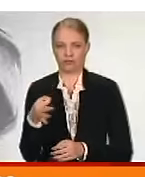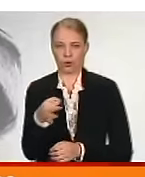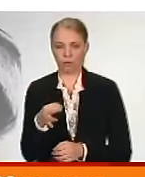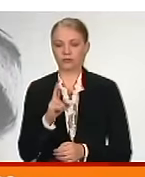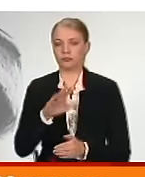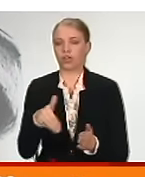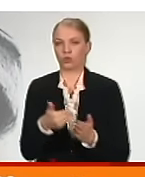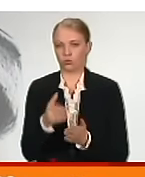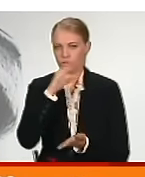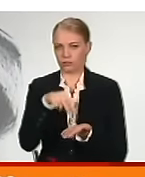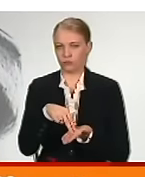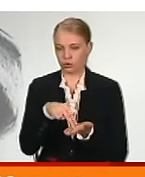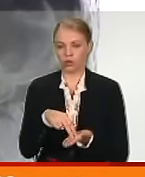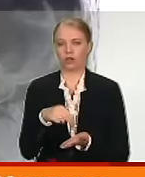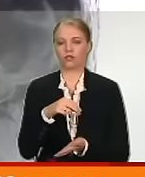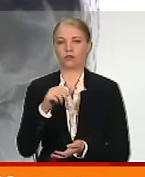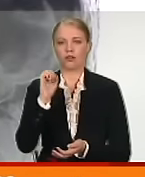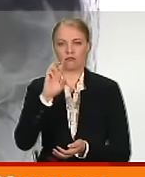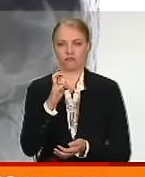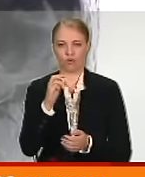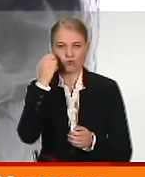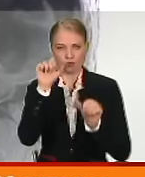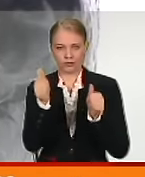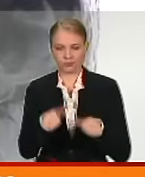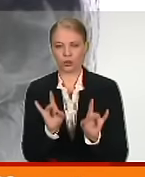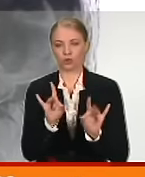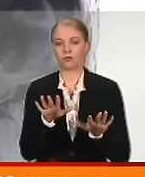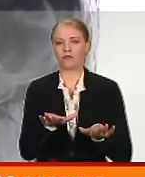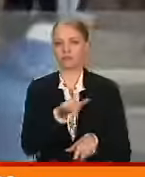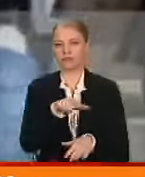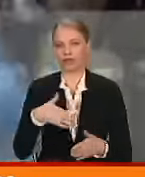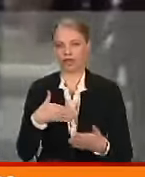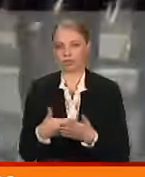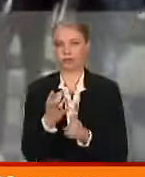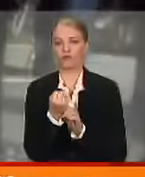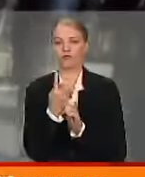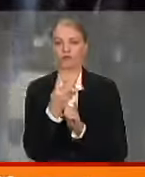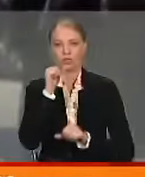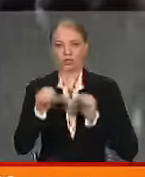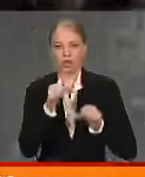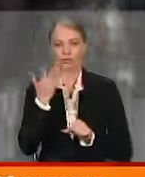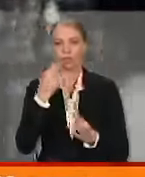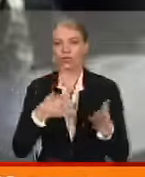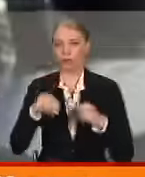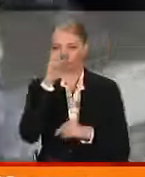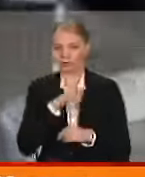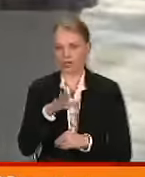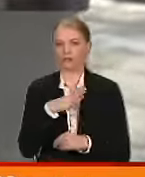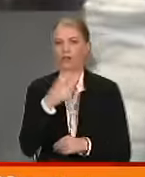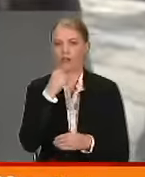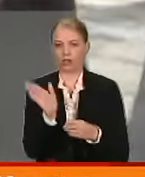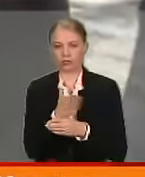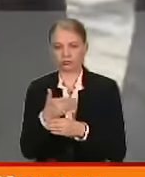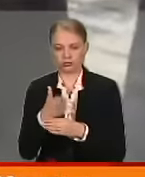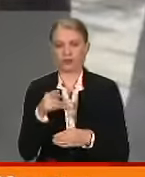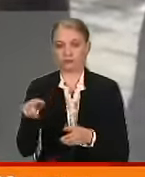Як досі встояв на постаменті бронзовий Ілліч, розповідають місцеві активісти. У 14-му, коли по всій країні тривав ленінопад,